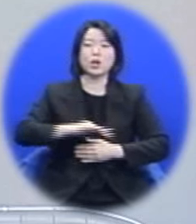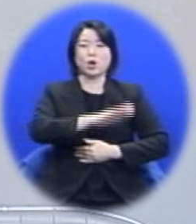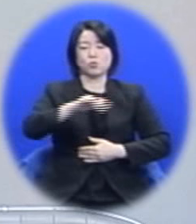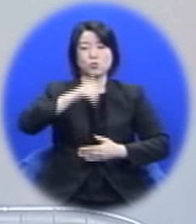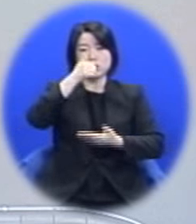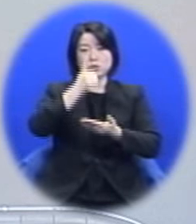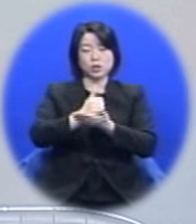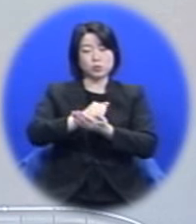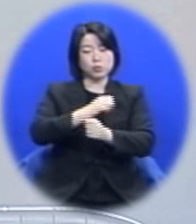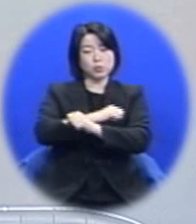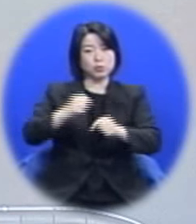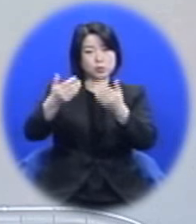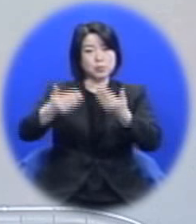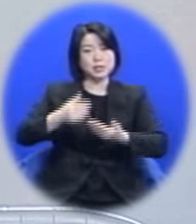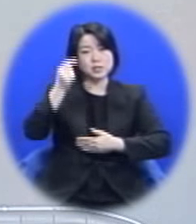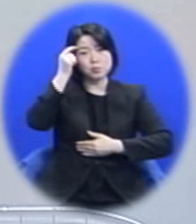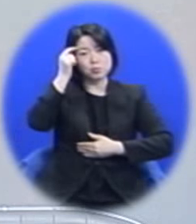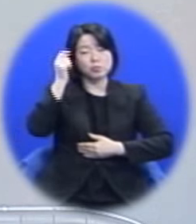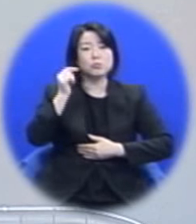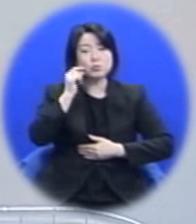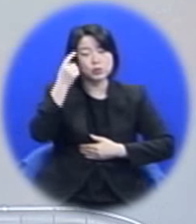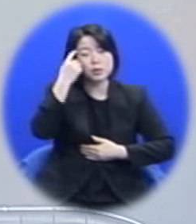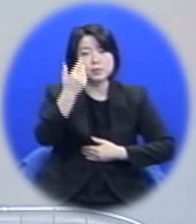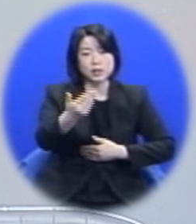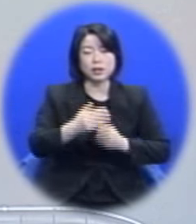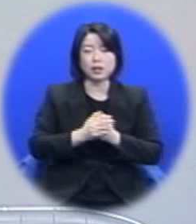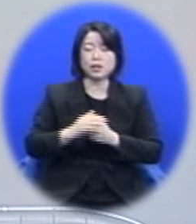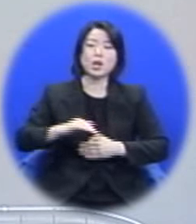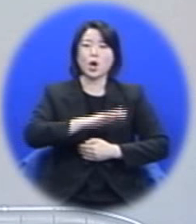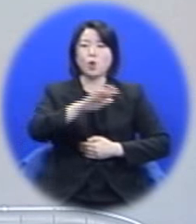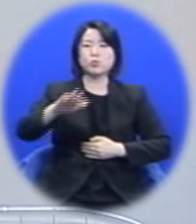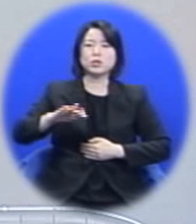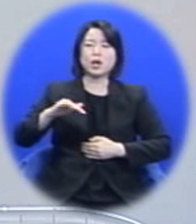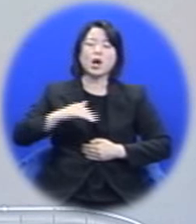용서받지 못하는 겁니까? 우리가 은혜를 걷어차기 때문에.